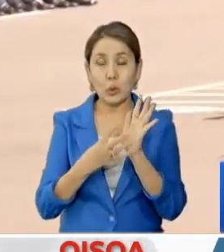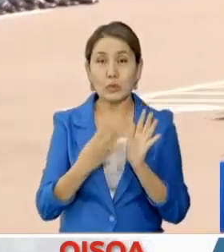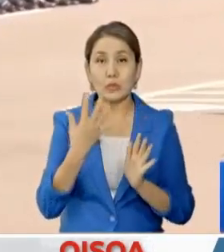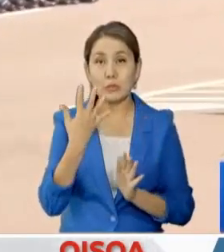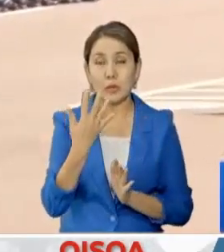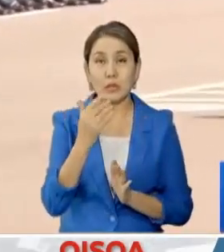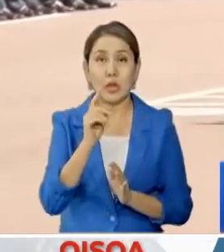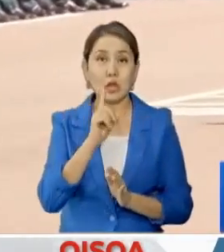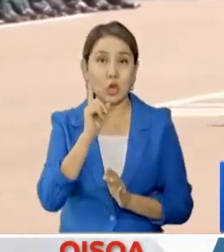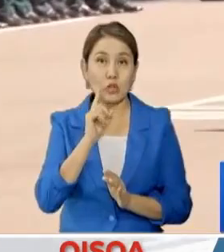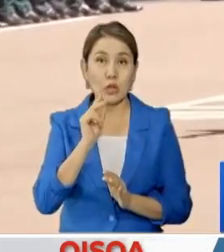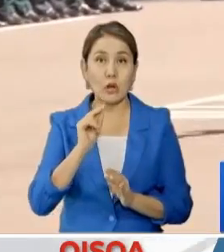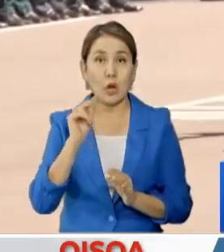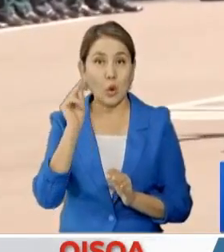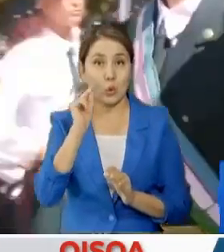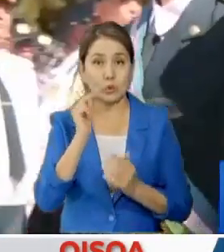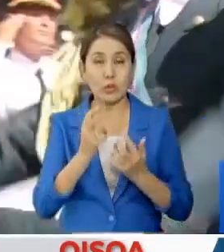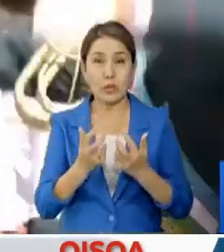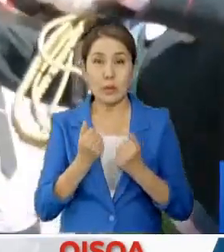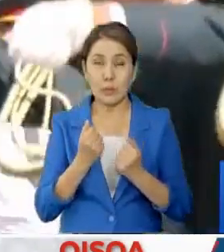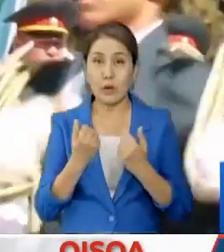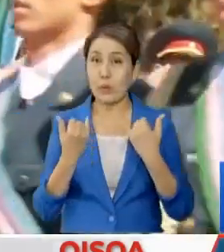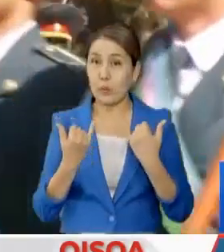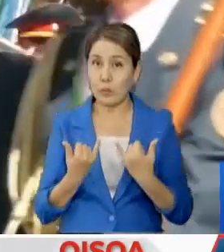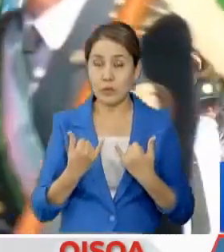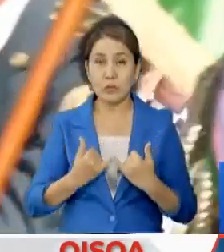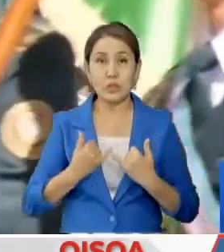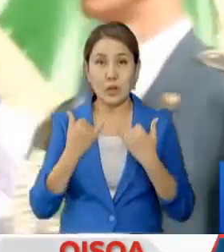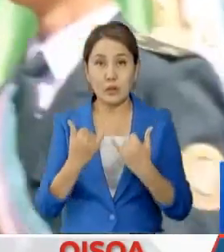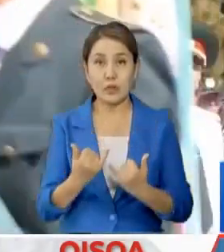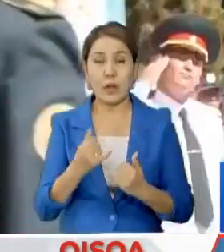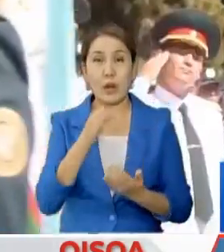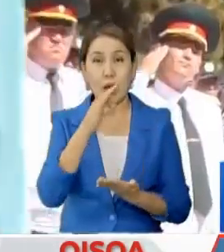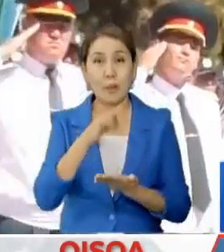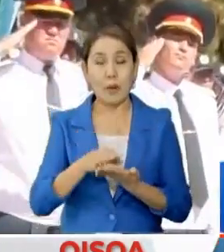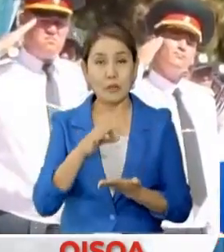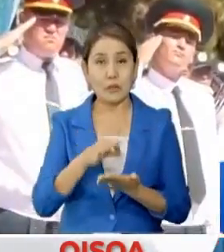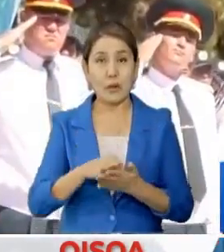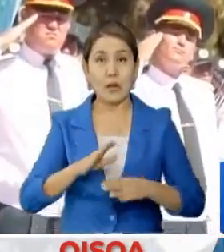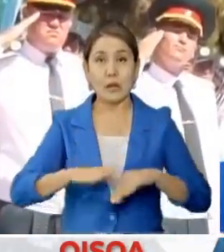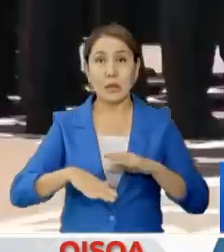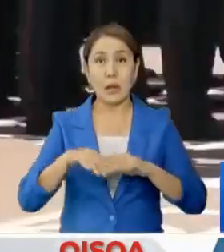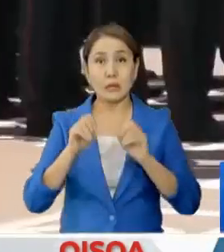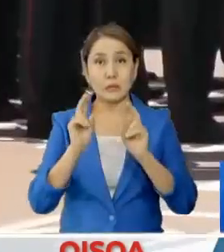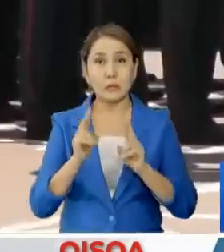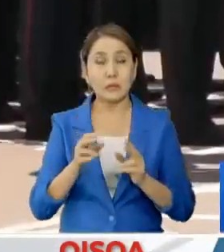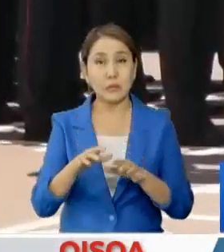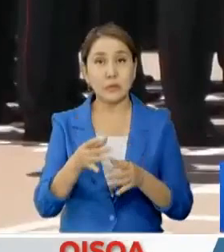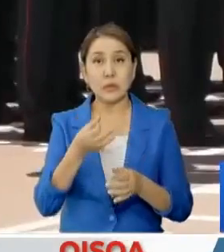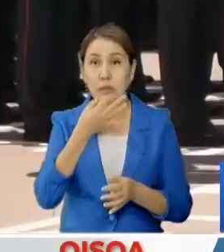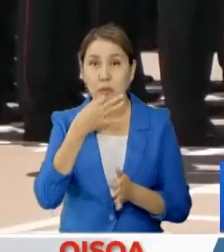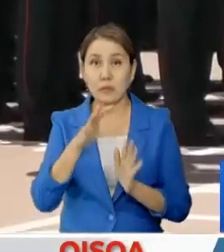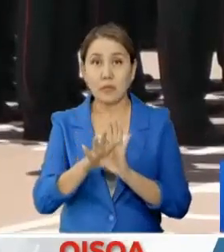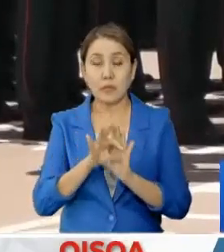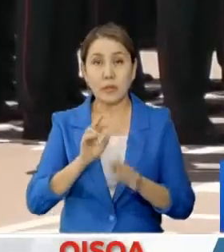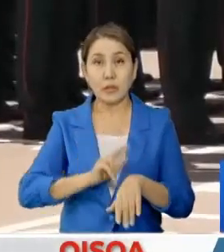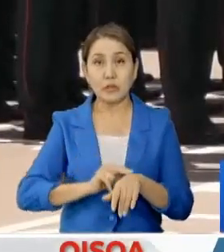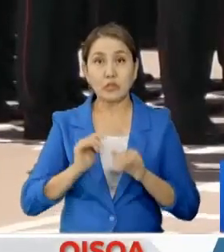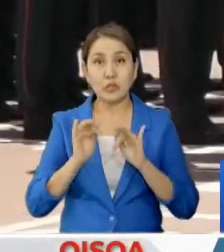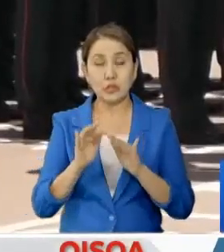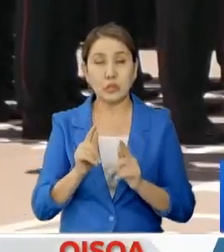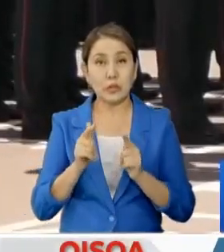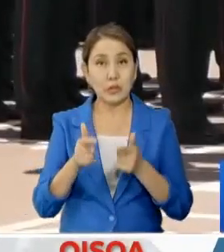yoshlar o'qishga qabul qilindi. Tantanali marosimda sharafli va mas'uliyatli kasbni tanlagan kursantlar ichki ishlar organi